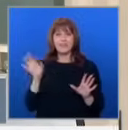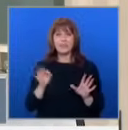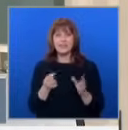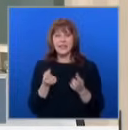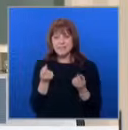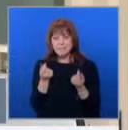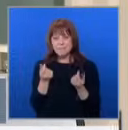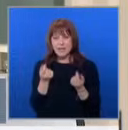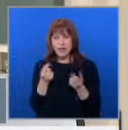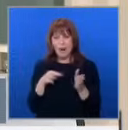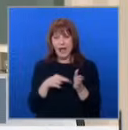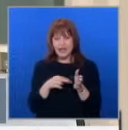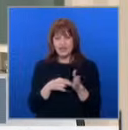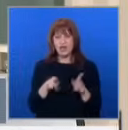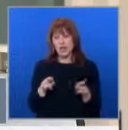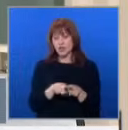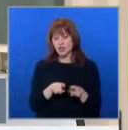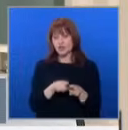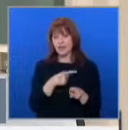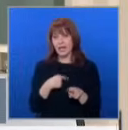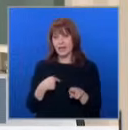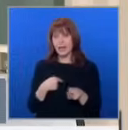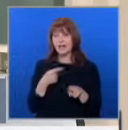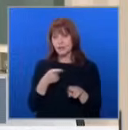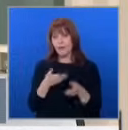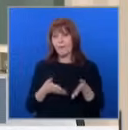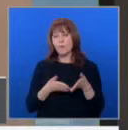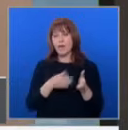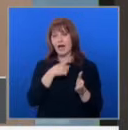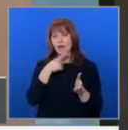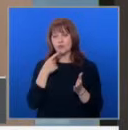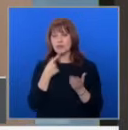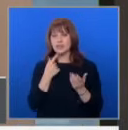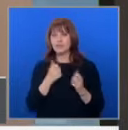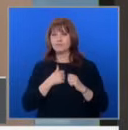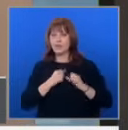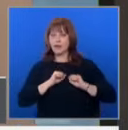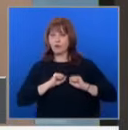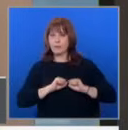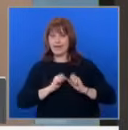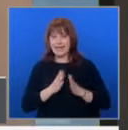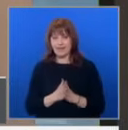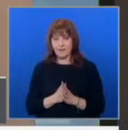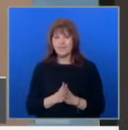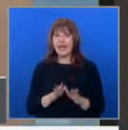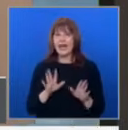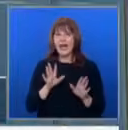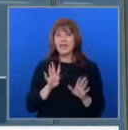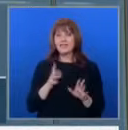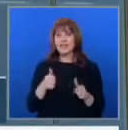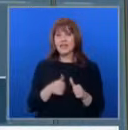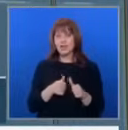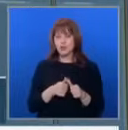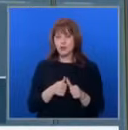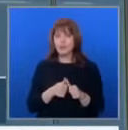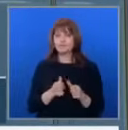внос от Китай и това помага на Русия да поддържа отбранителната си индустрия. На 9 юли лидерите на НАТО ще се съберат